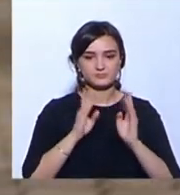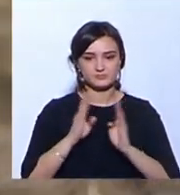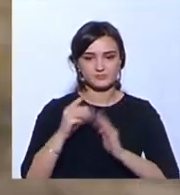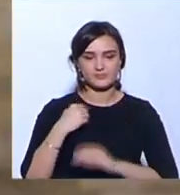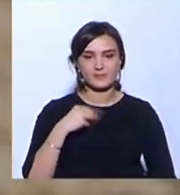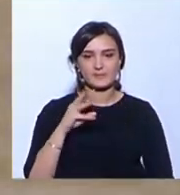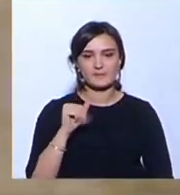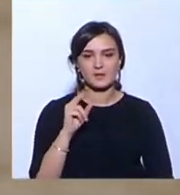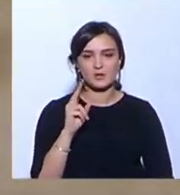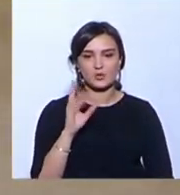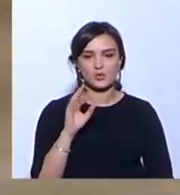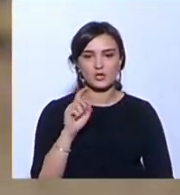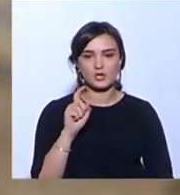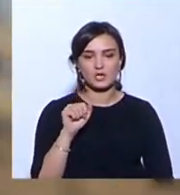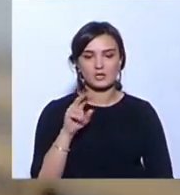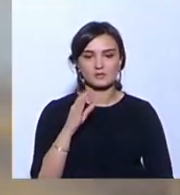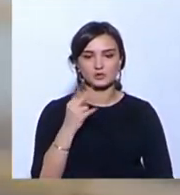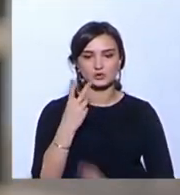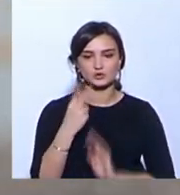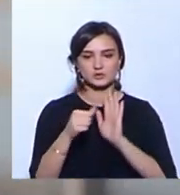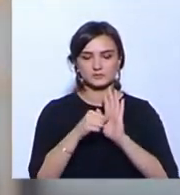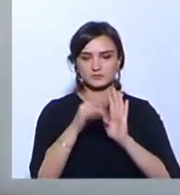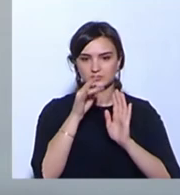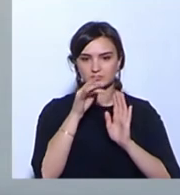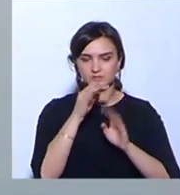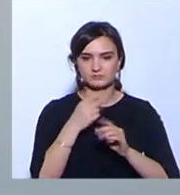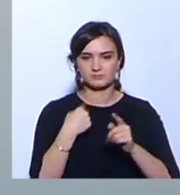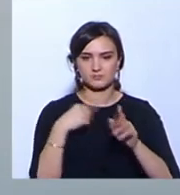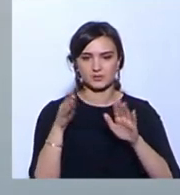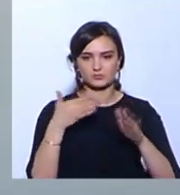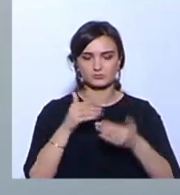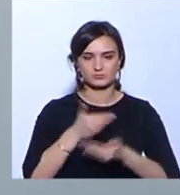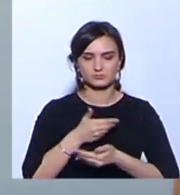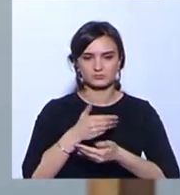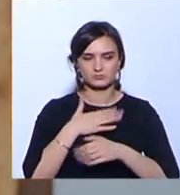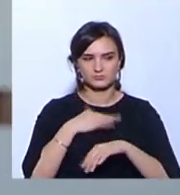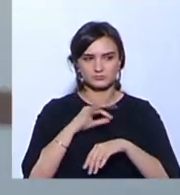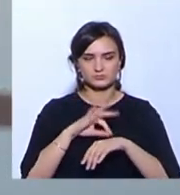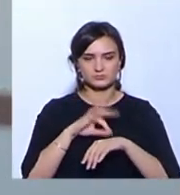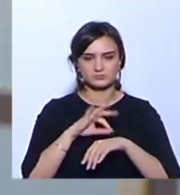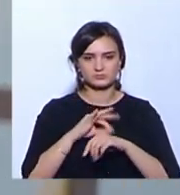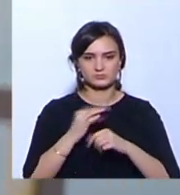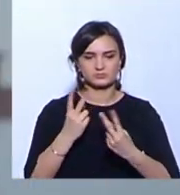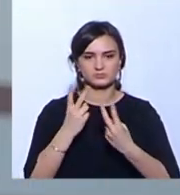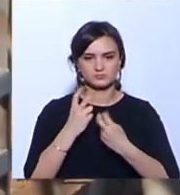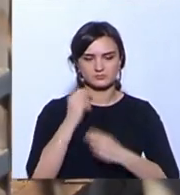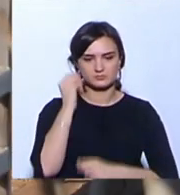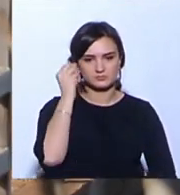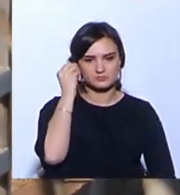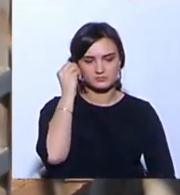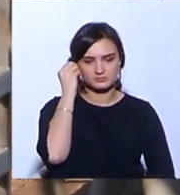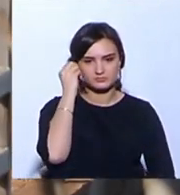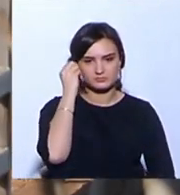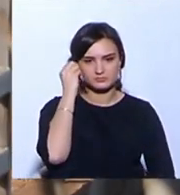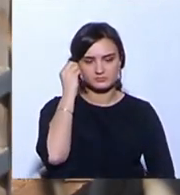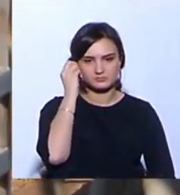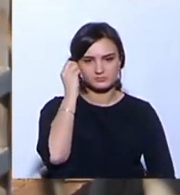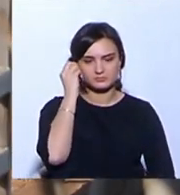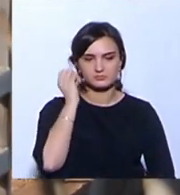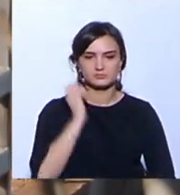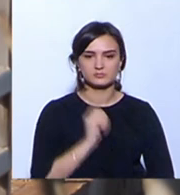მაკო ხალვაში, 26 წლის, ქალაქ ბათუმიდან. ჩემი დიაგნოზი არის ბადურის ტაპეტორეტინალური